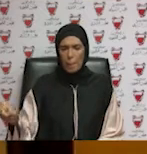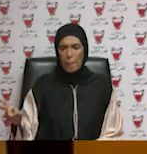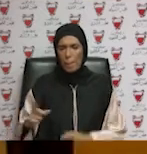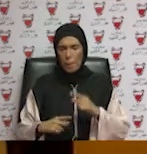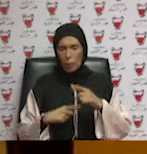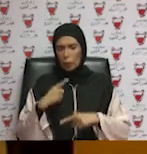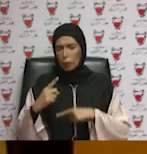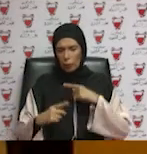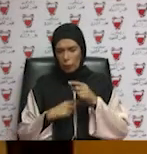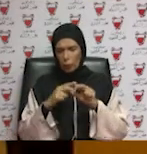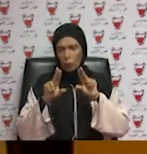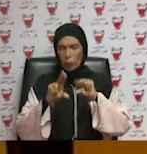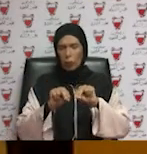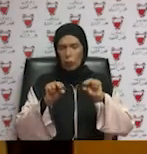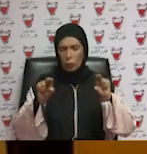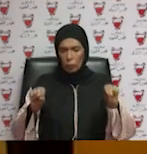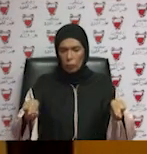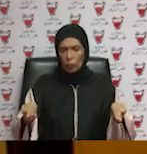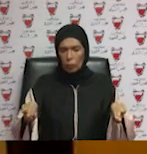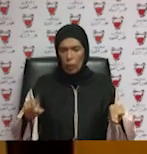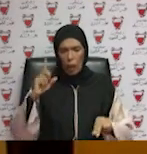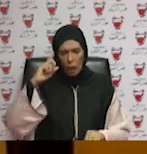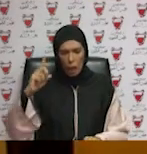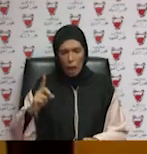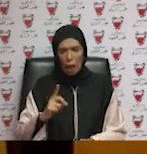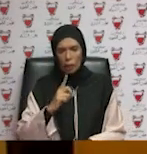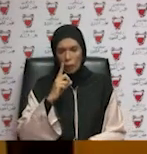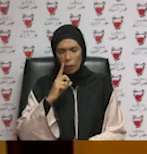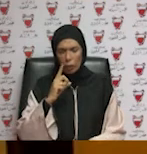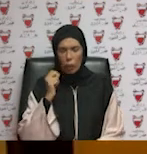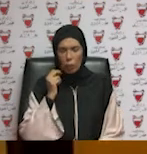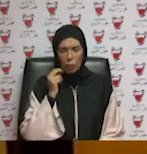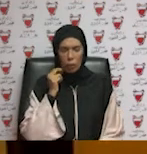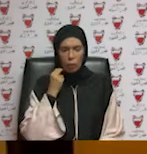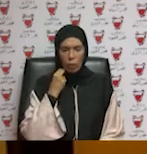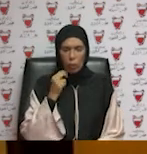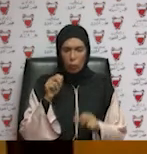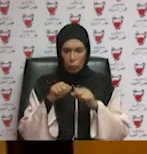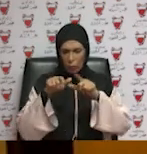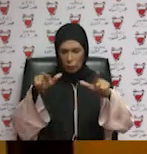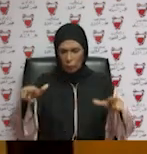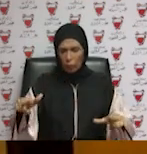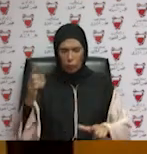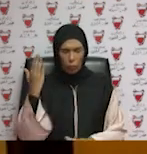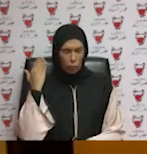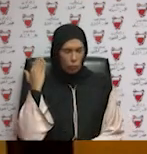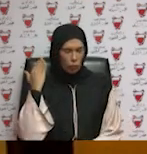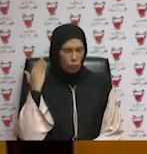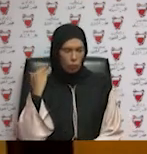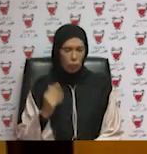على نفس الرأي اللي أوضحناه لكم في السابق، وهو